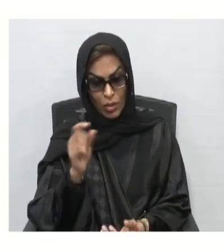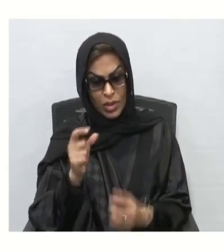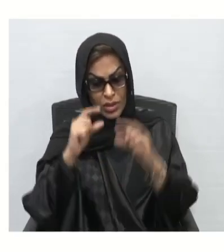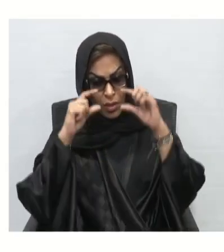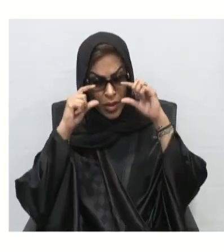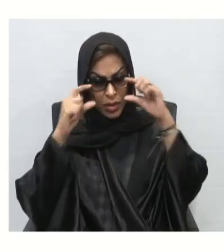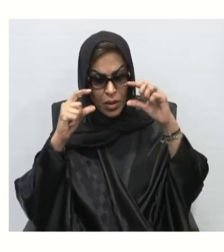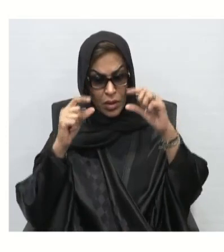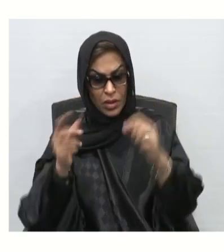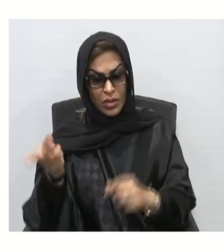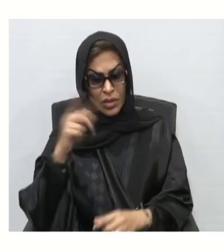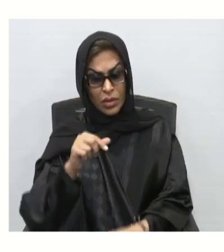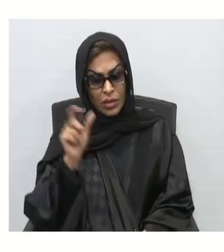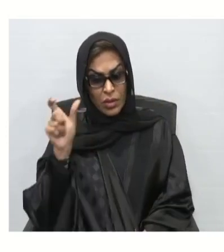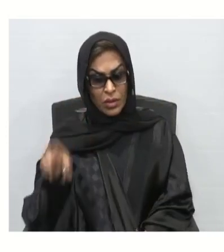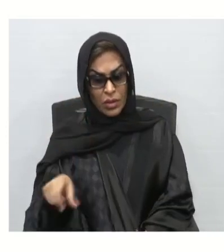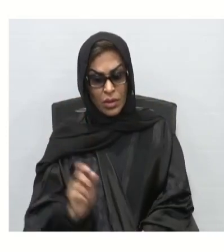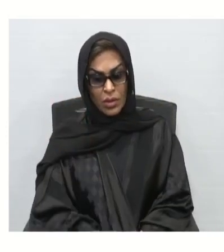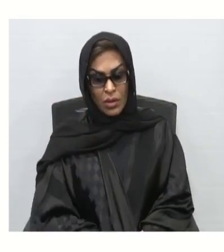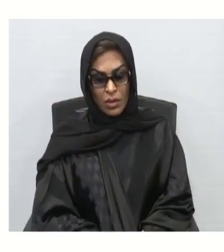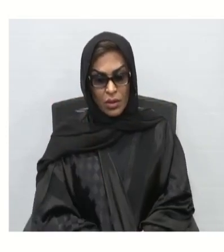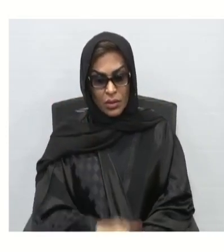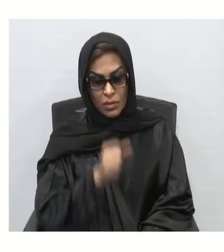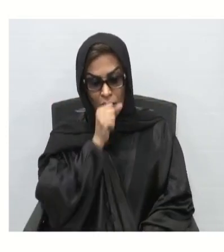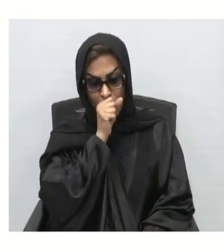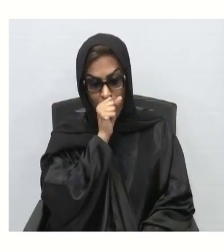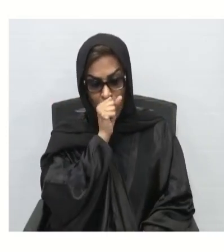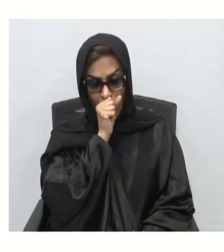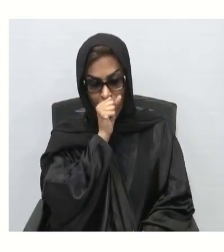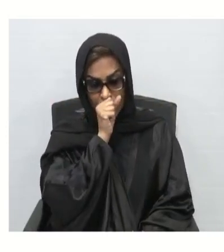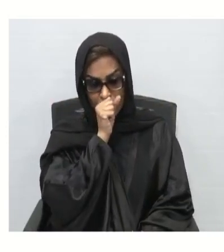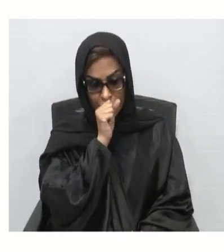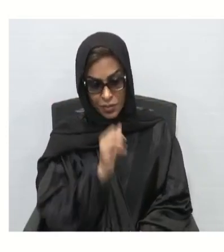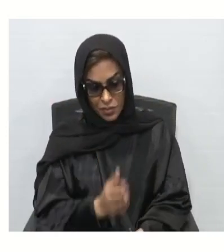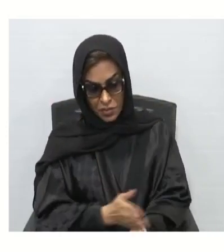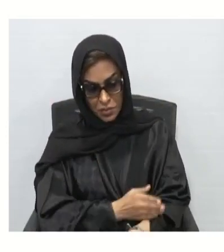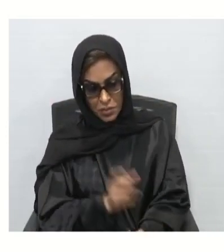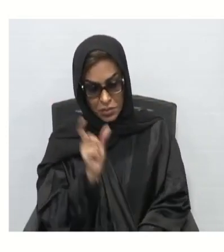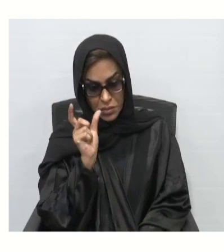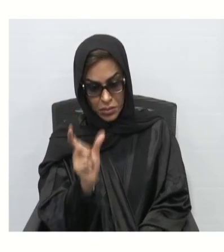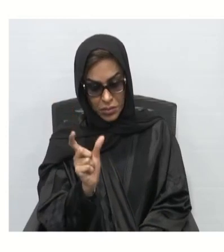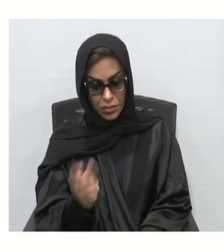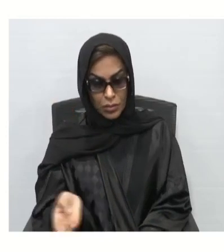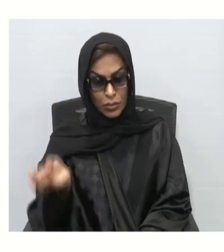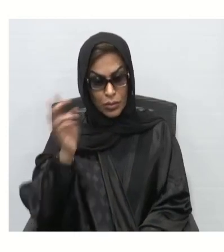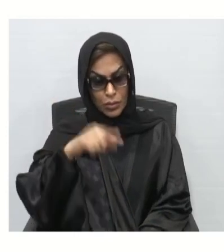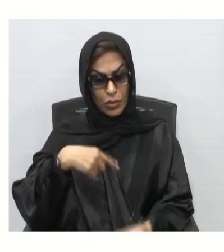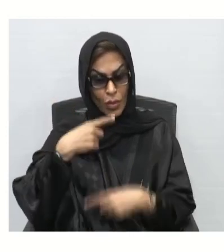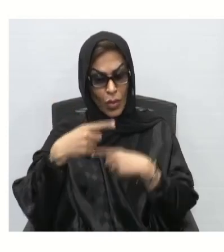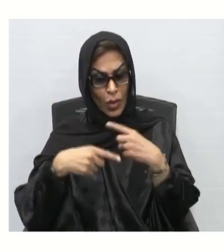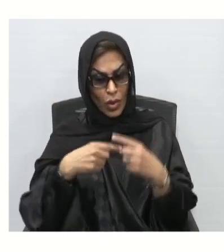قد ياتي هناك تحذير امني اذا ابتعد عن هذا الشراء الرقمي مراجعه